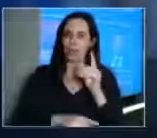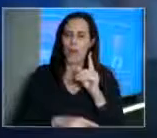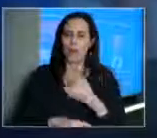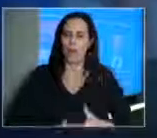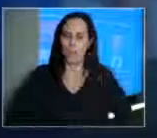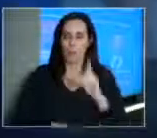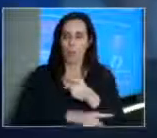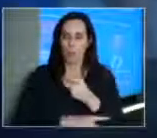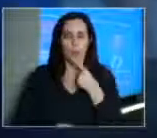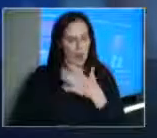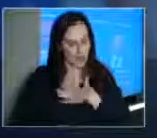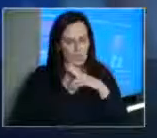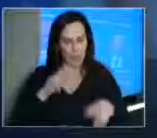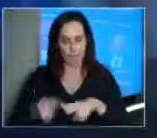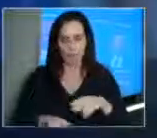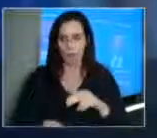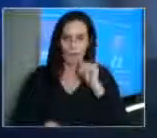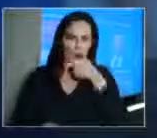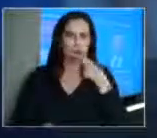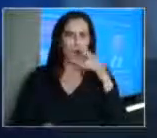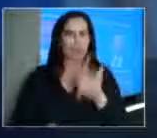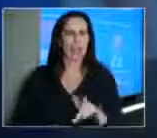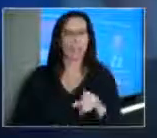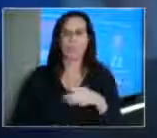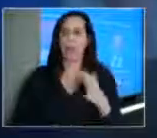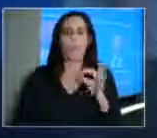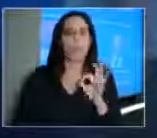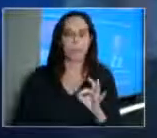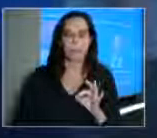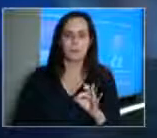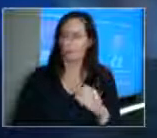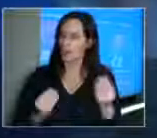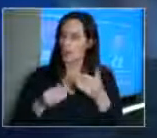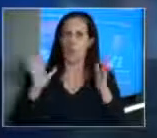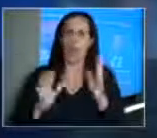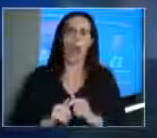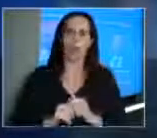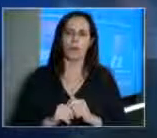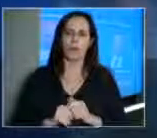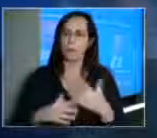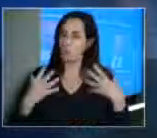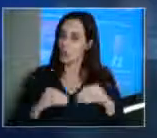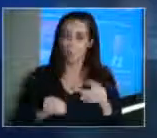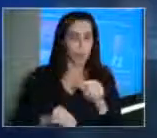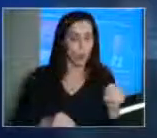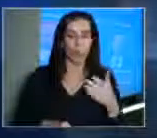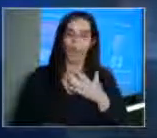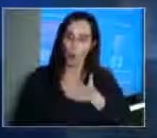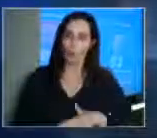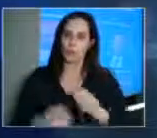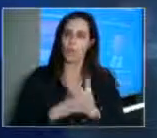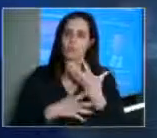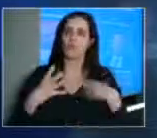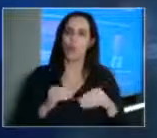לזוגות גאים. אמר, אני אטפל בזה, ולמחרת אצביע נגד. זה היה באמת ספין מכוער וציני על משפחות, על זוגות שכמהים